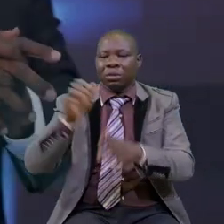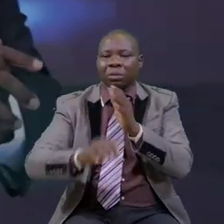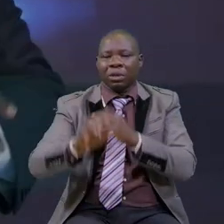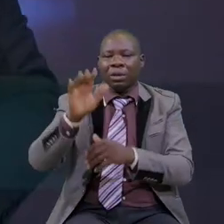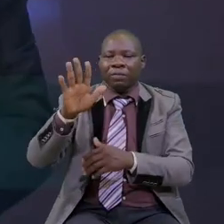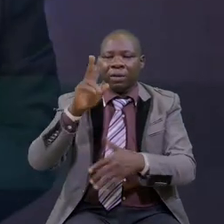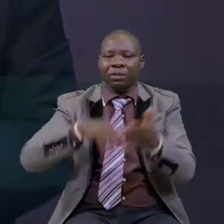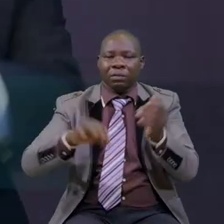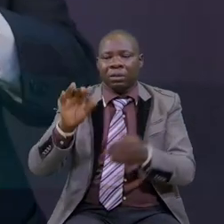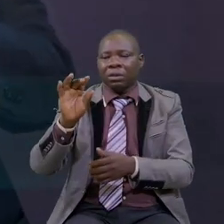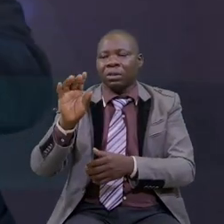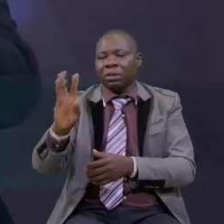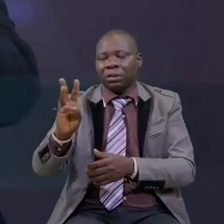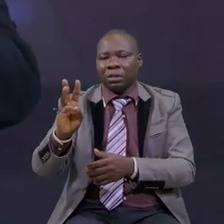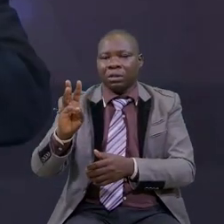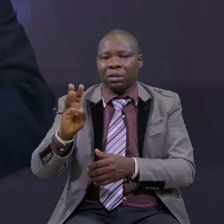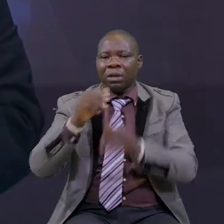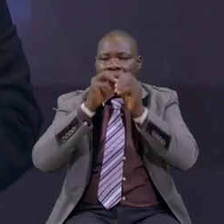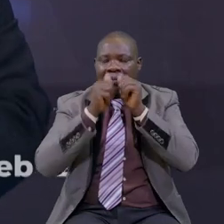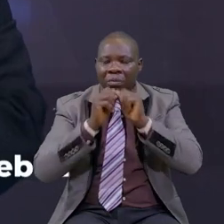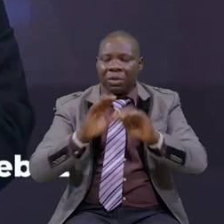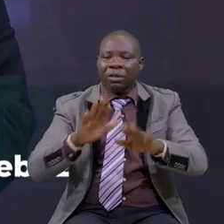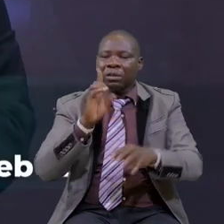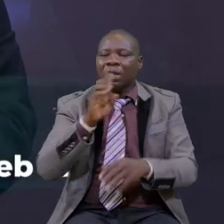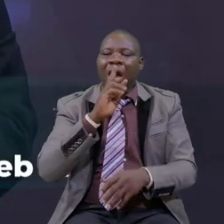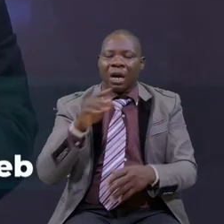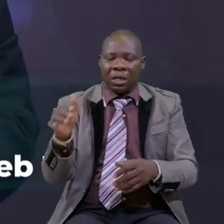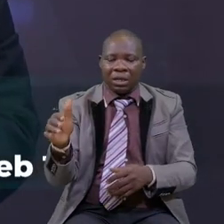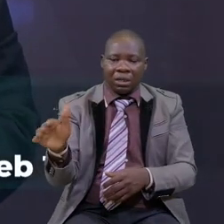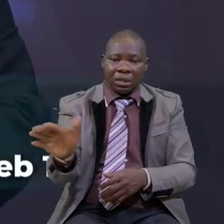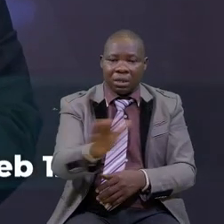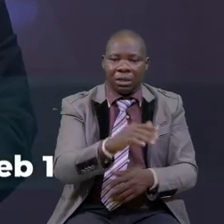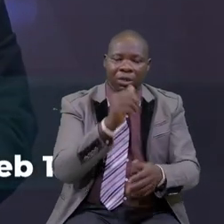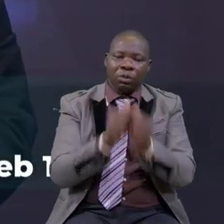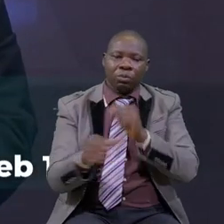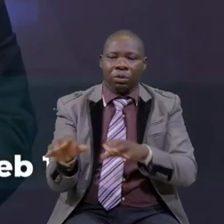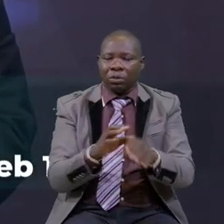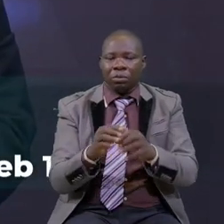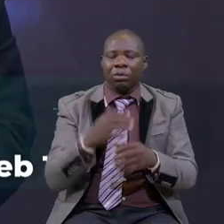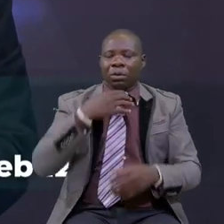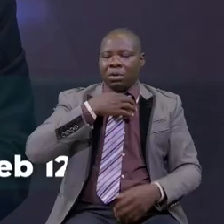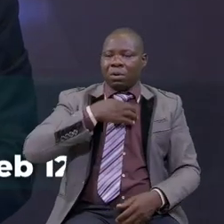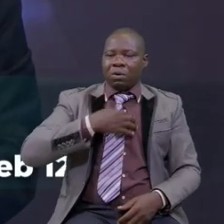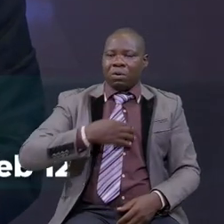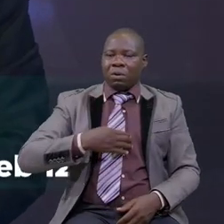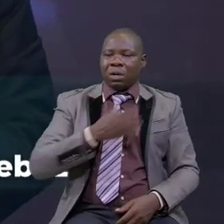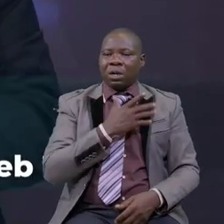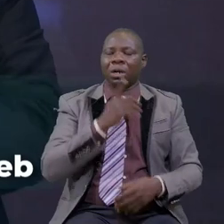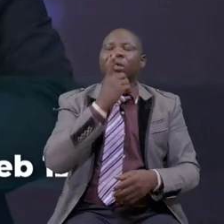Verset 6, il dit, heureux ceux qui ont faim et soif